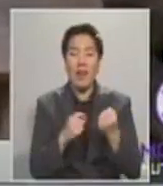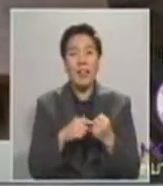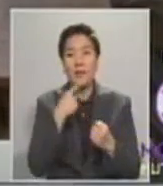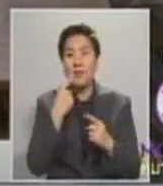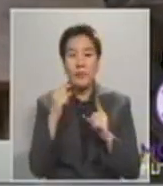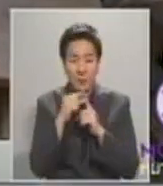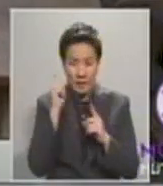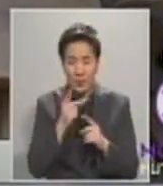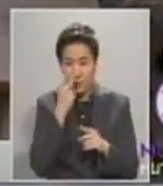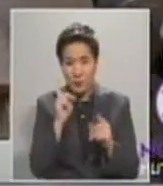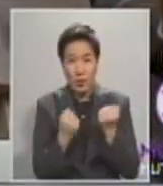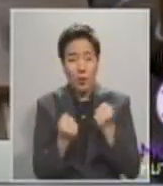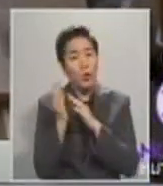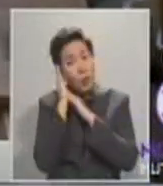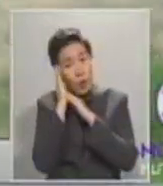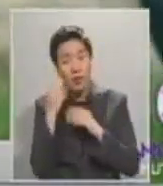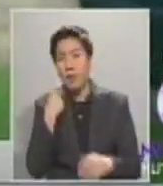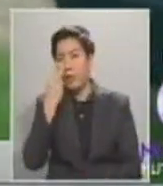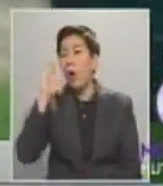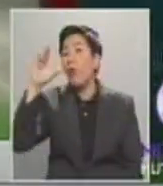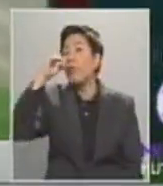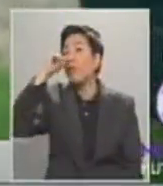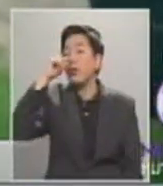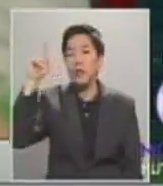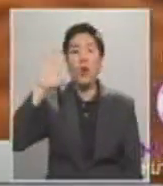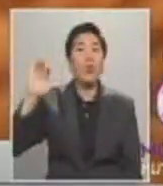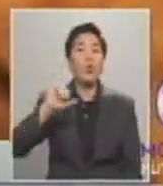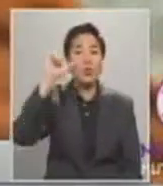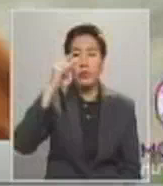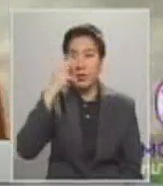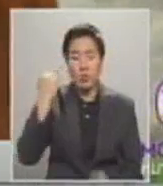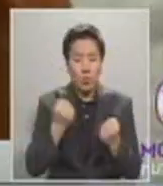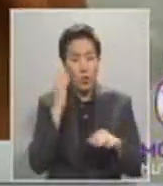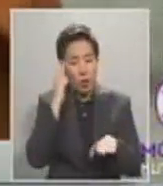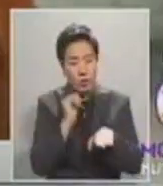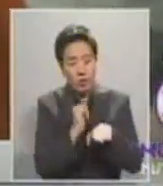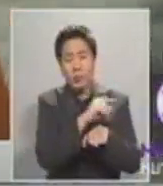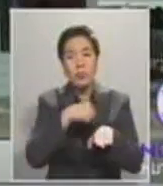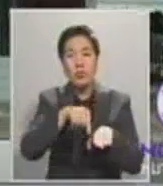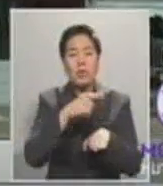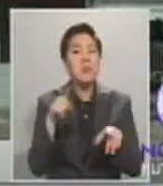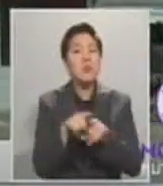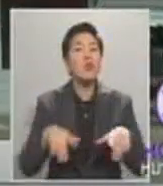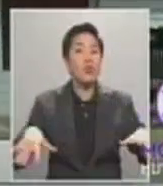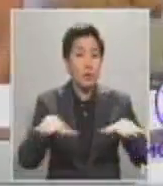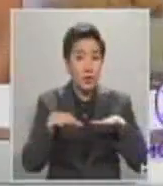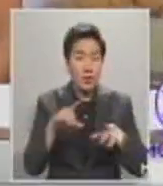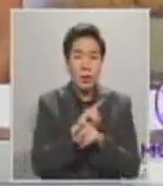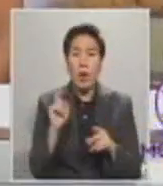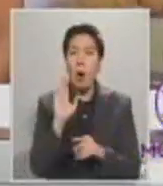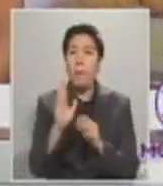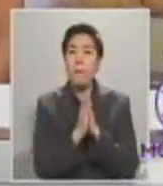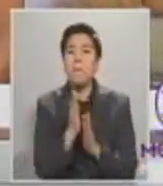ดขนาดรถนอนผมเคยเห็นรถนอนฝรั่งไงแถวไปแถวยุโรปไปอะไรใช่ไหม อ ัน นั้นเยอะ อันนั้นเป็นเรื่องปกติแต่ว่าของหลวง